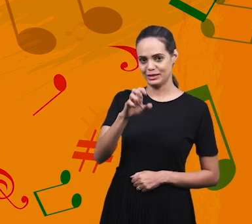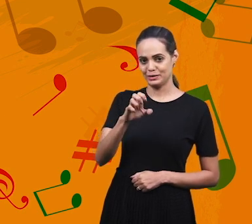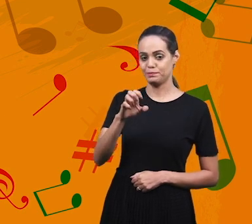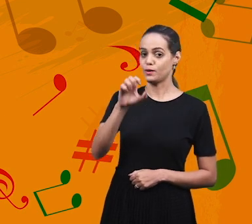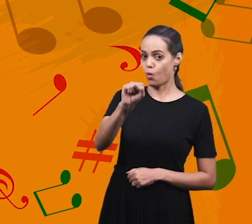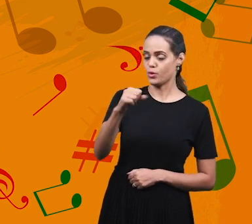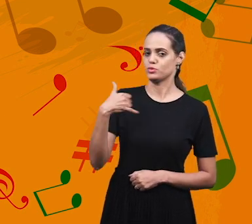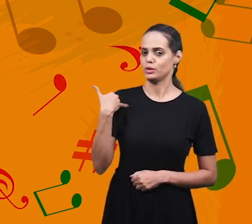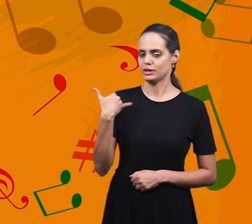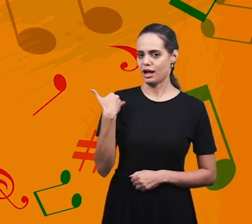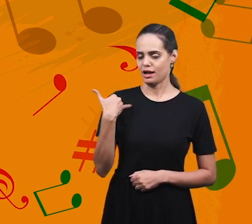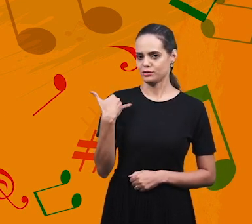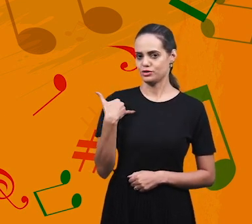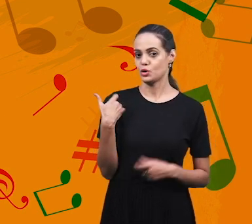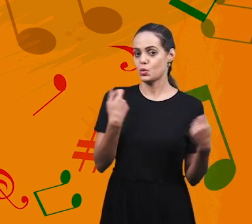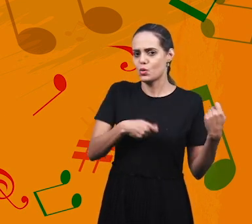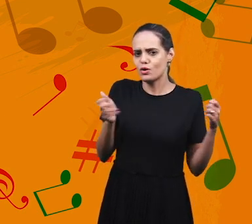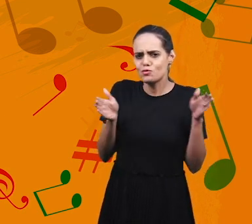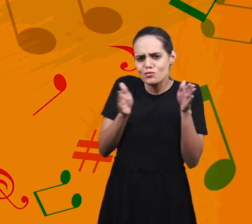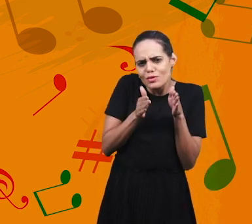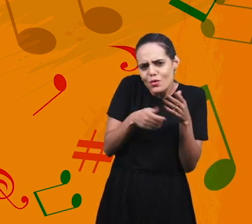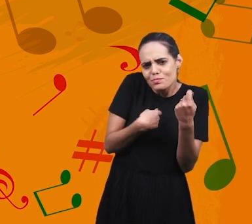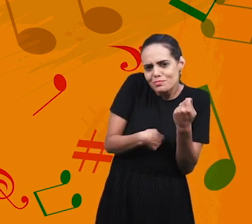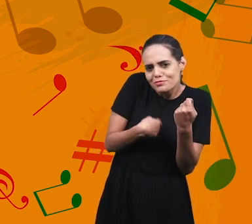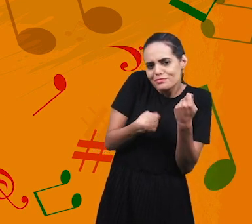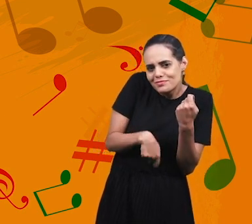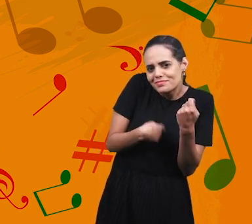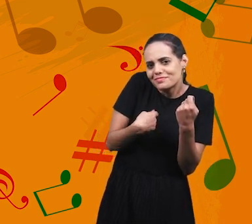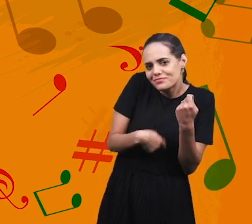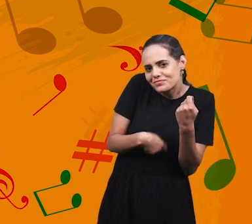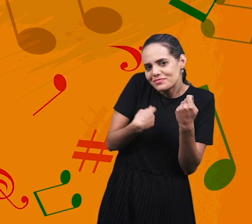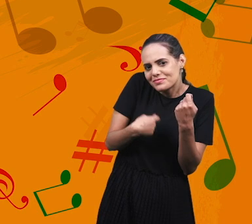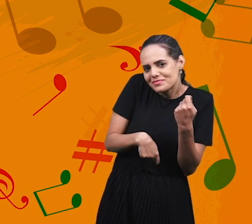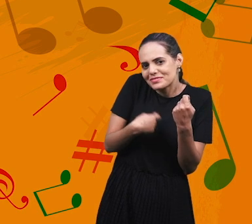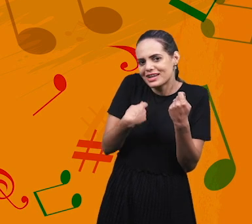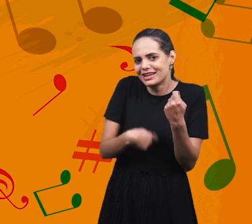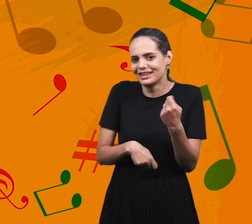Philippe Mendes, de 8 ans, qui joue ukulélé.